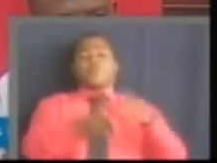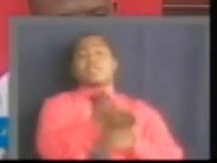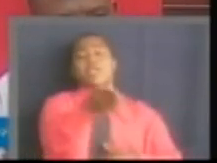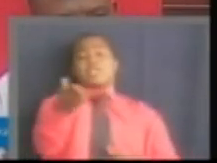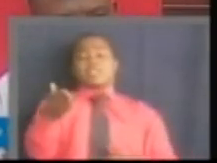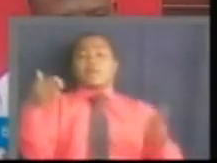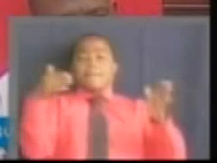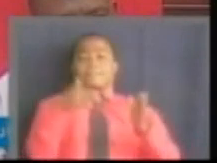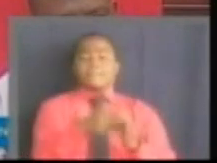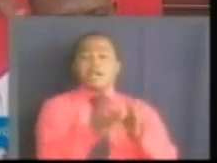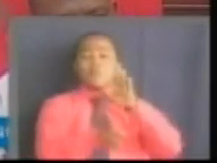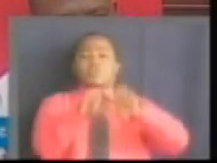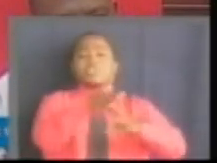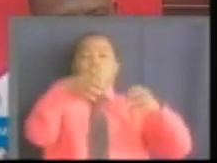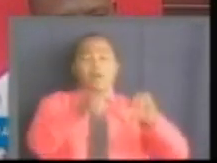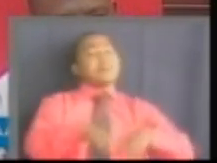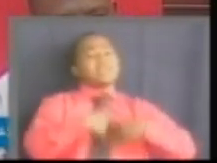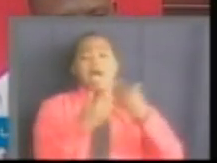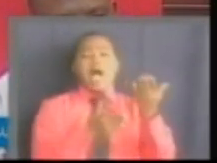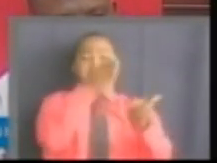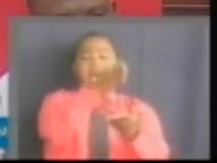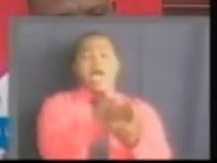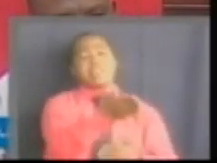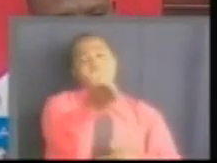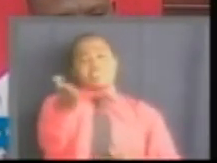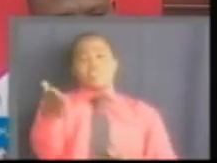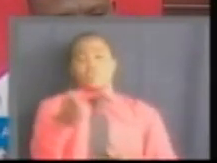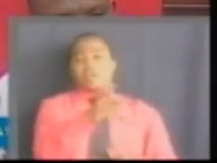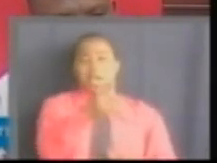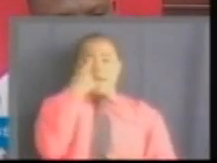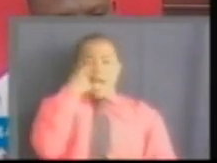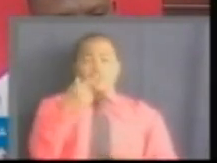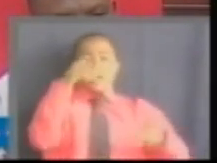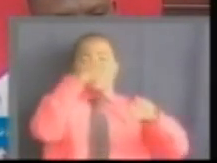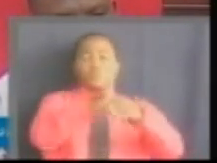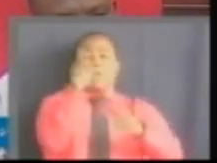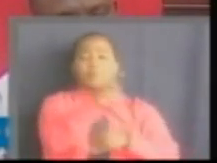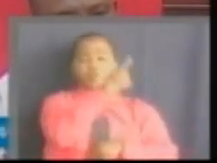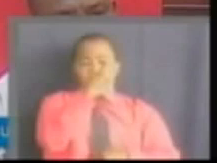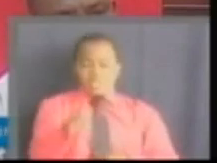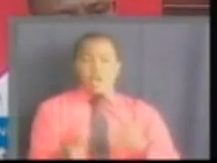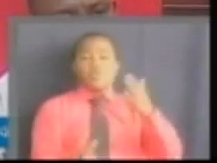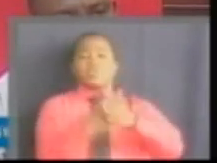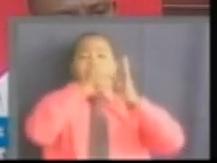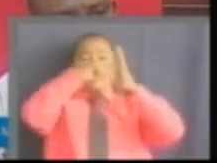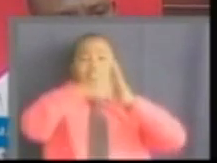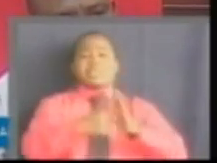ana haki ya kumtukana mjumbe. Kama anamuona mjumbe amekosea, anawajibika kwa mujibu wa masharti ya kanuni